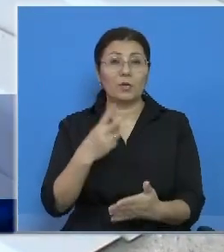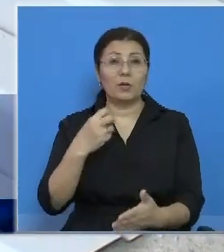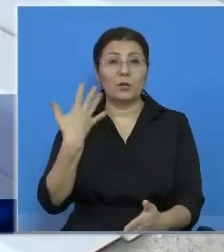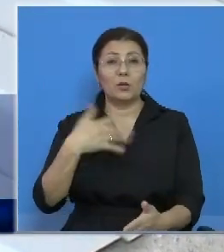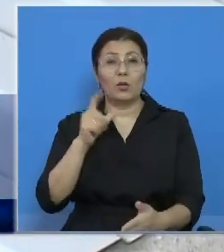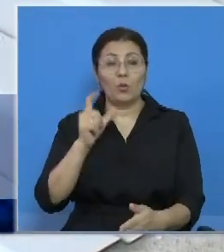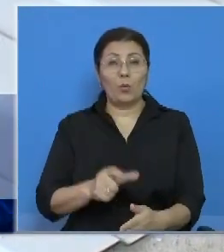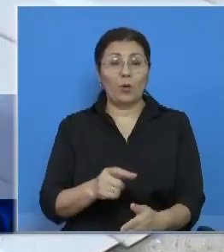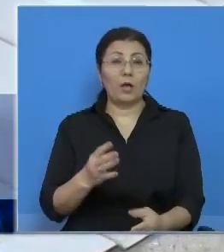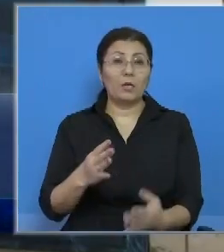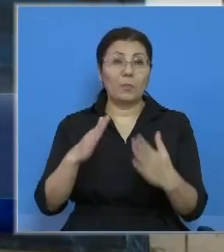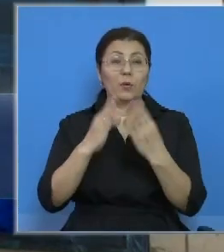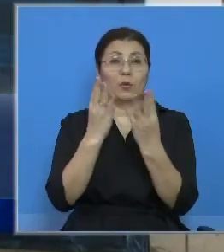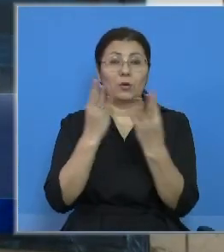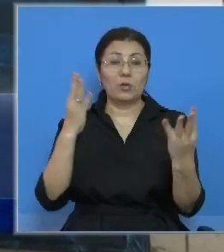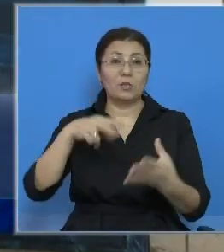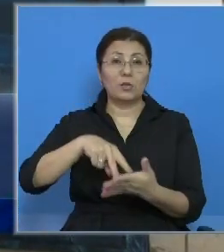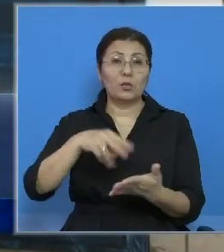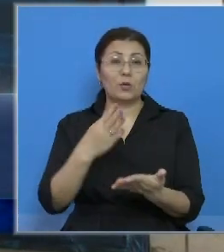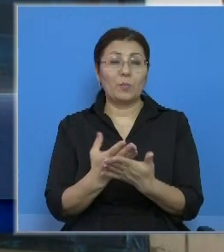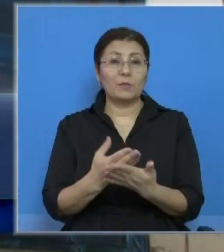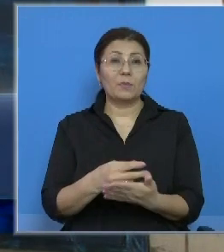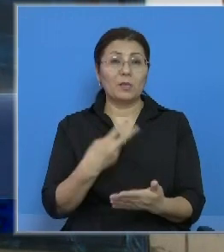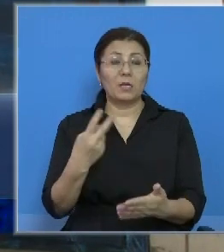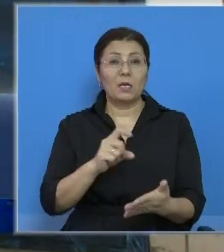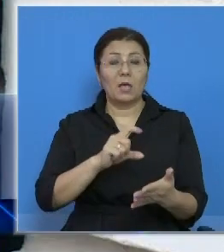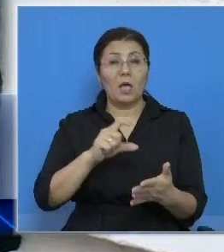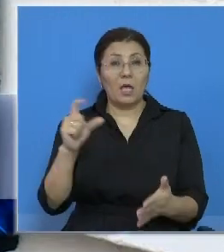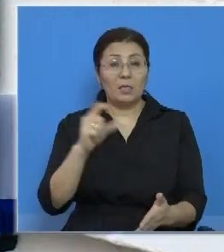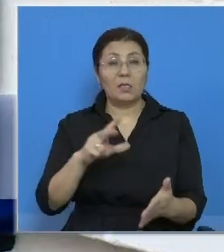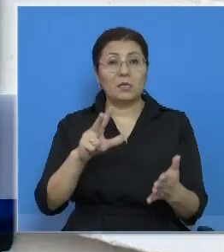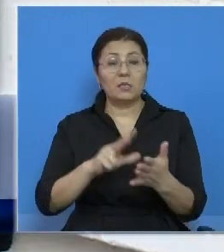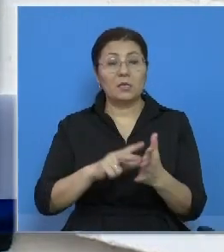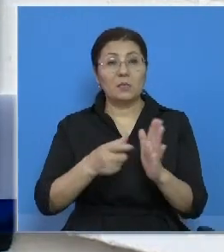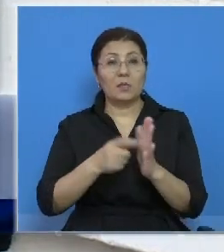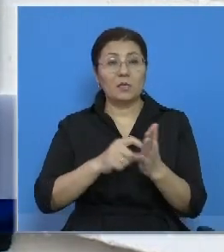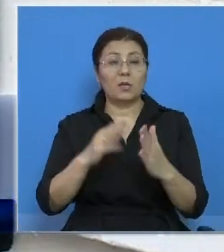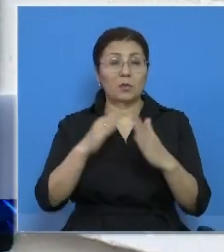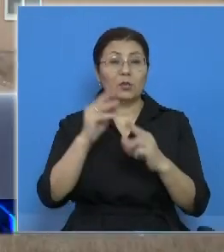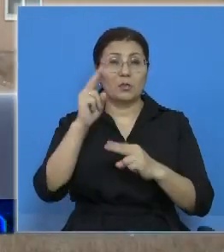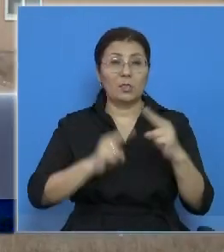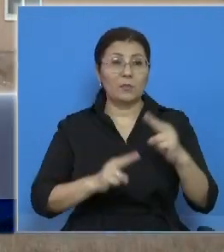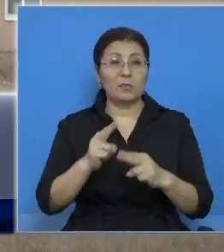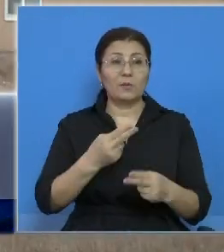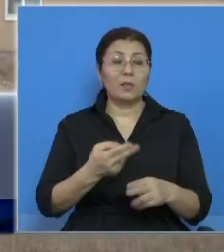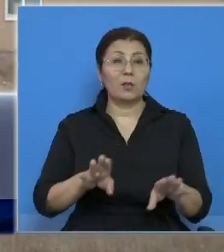адам баспана кезегінде тұр. Қажеттілікті өтеу үшін екі қабатты 8 пәтерлі үйде салынып жатыр. Дәл осындай жоба